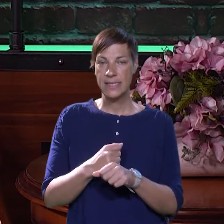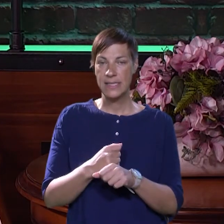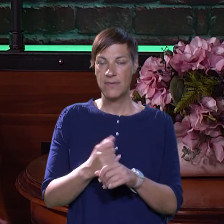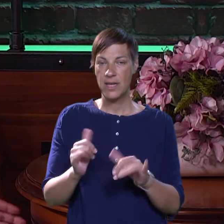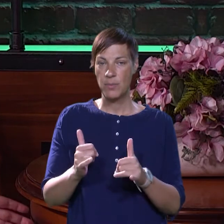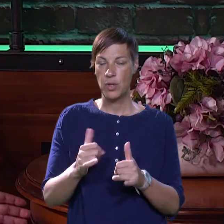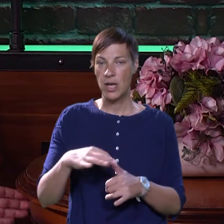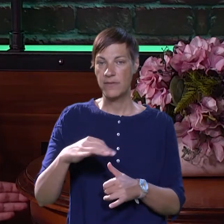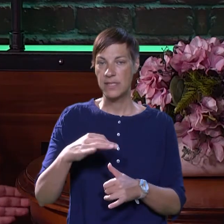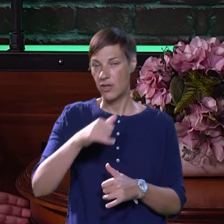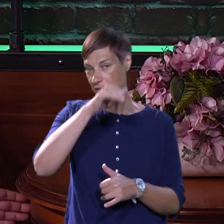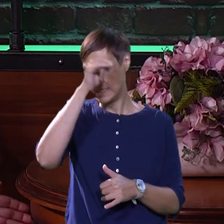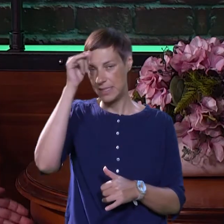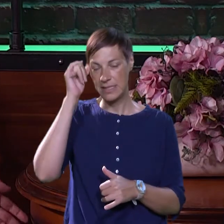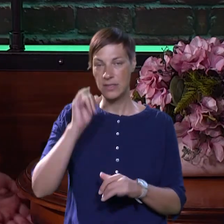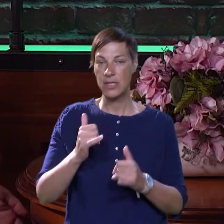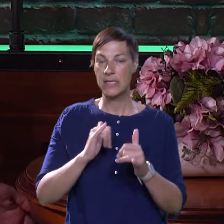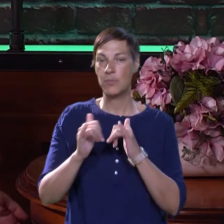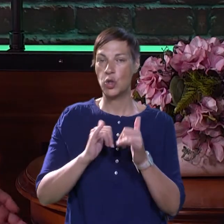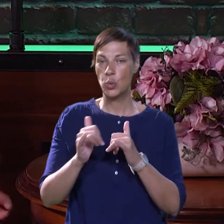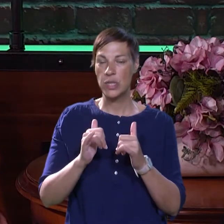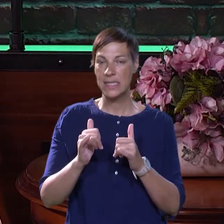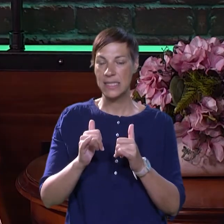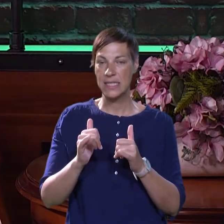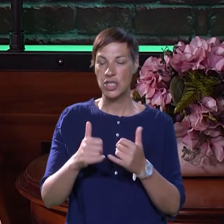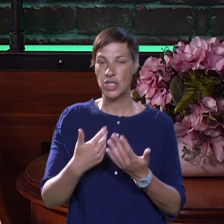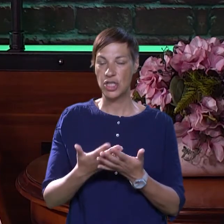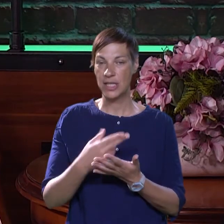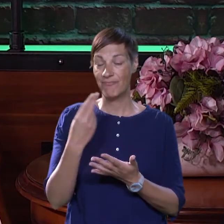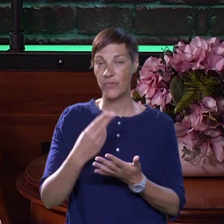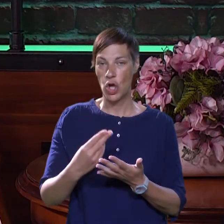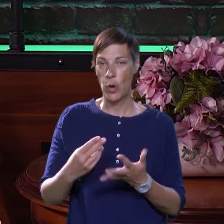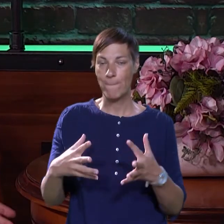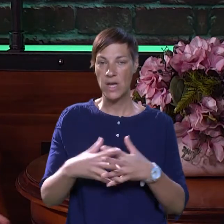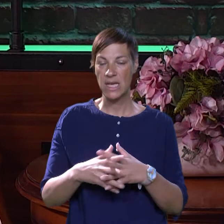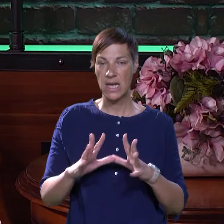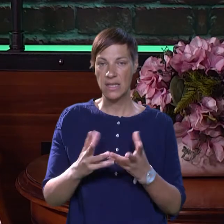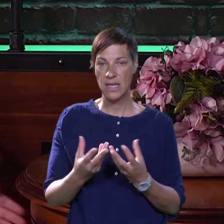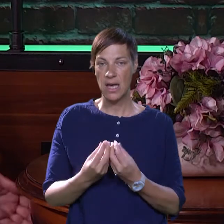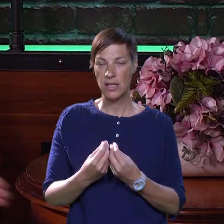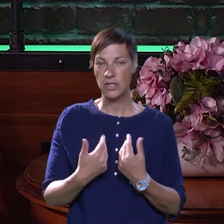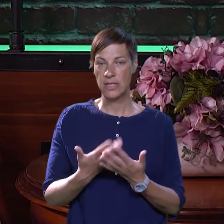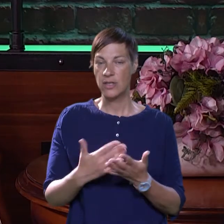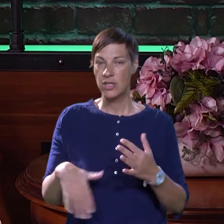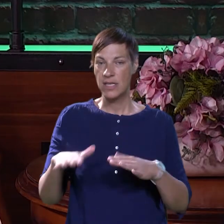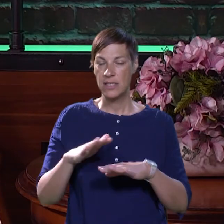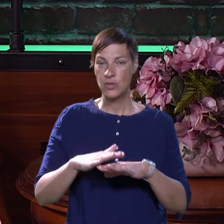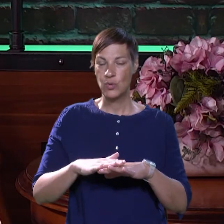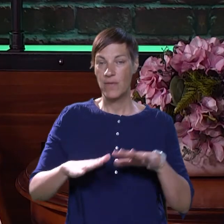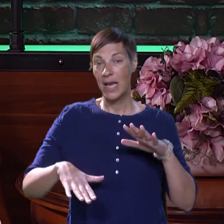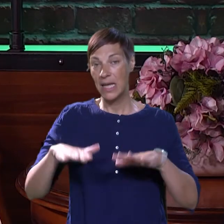stvaramo. Naravno, ovisi i o sezoni, jer smo turistički obojen grad jako, tako da su i tu